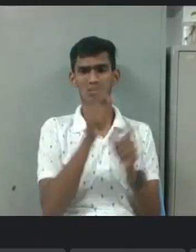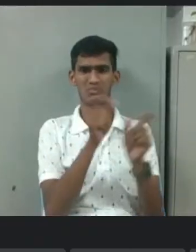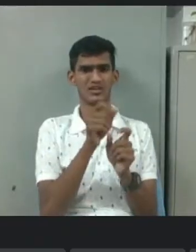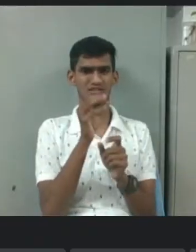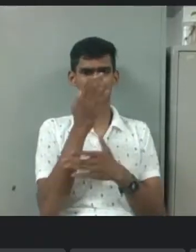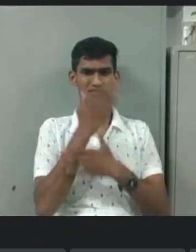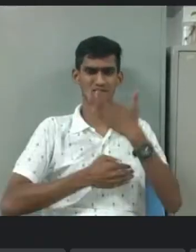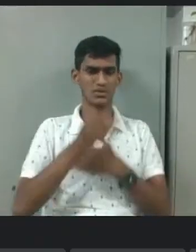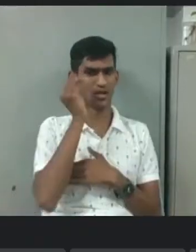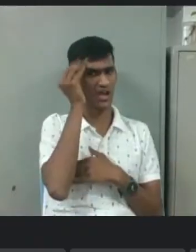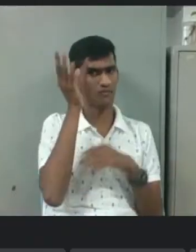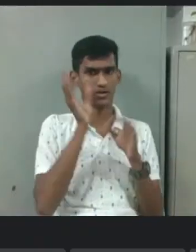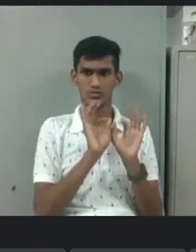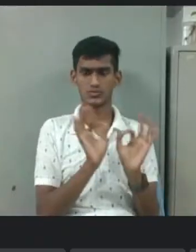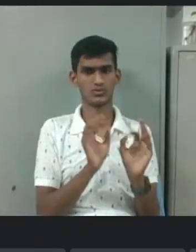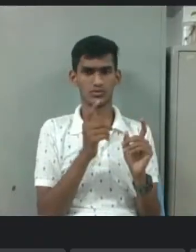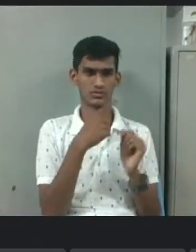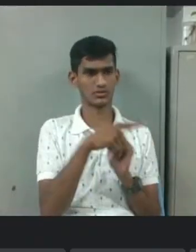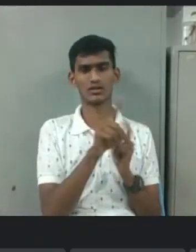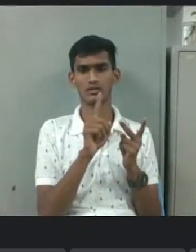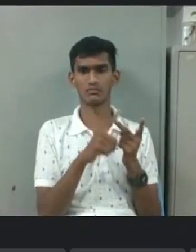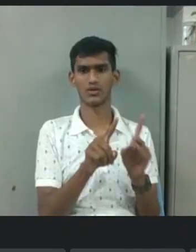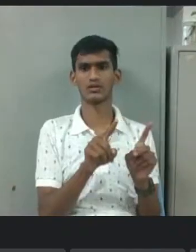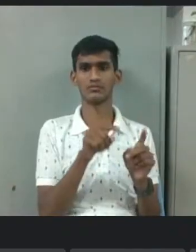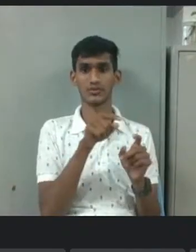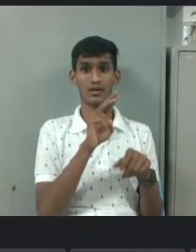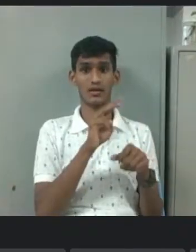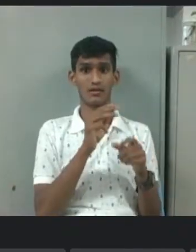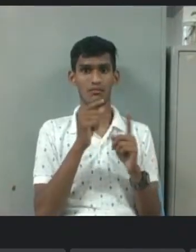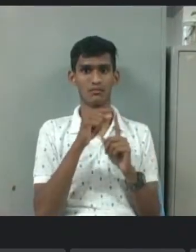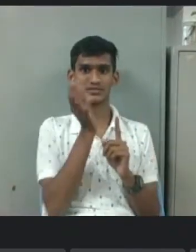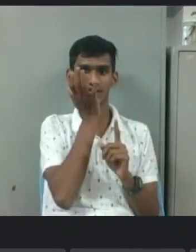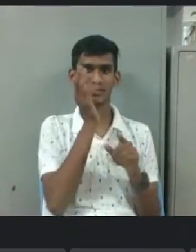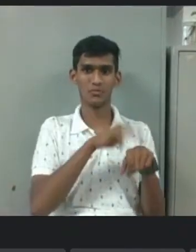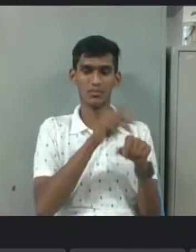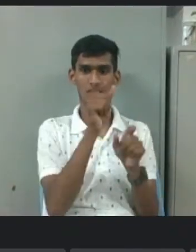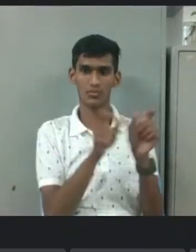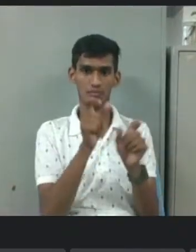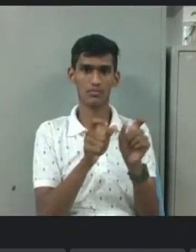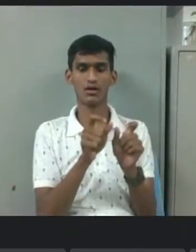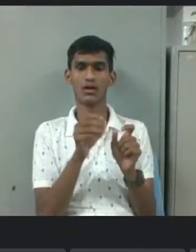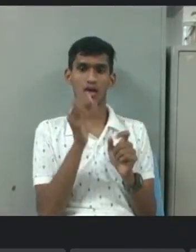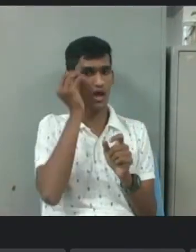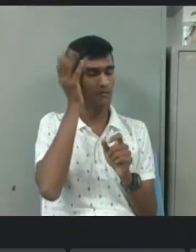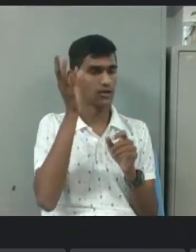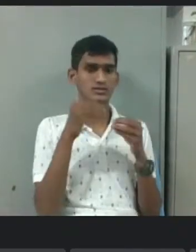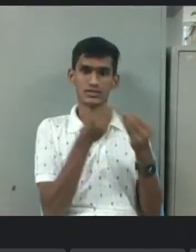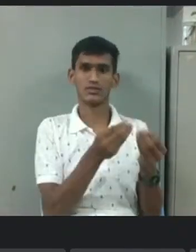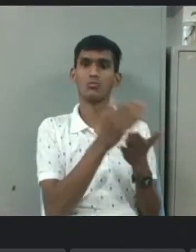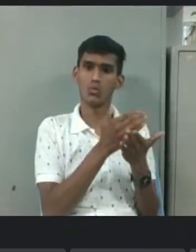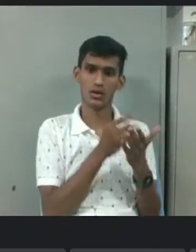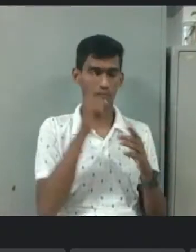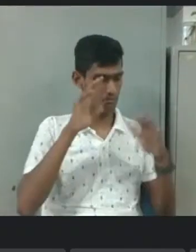അങ്ങനെയുള്ള തെരഞ്ഞെടുത്ത ജനപ്രതിനിധികൾക്ക് വേണ്ടിയിട്ടുള്ള ട്രെയിനിങ് ഇപ്പോൾ നടക്കുന്നുണ്ട്. അപ്പോൾ എല്ലാ മേഖലയിലും ഇനിയും വരും എന്ന് നമുക്ക്